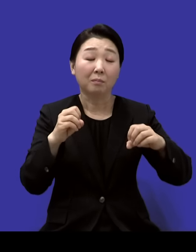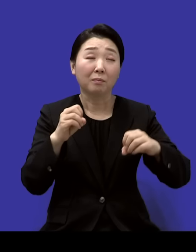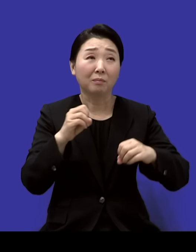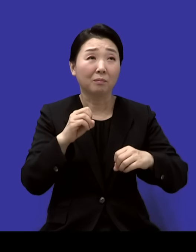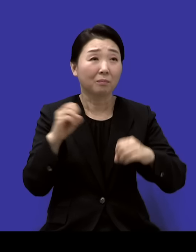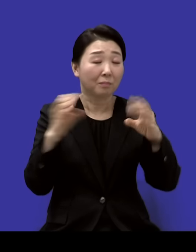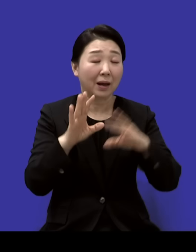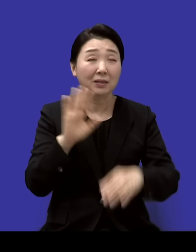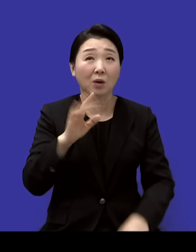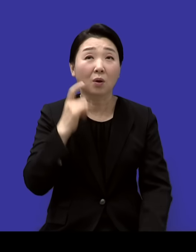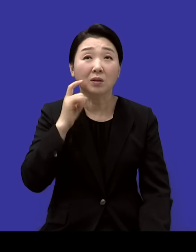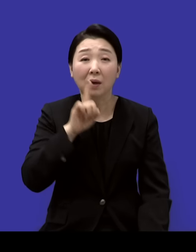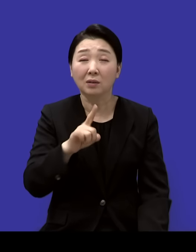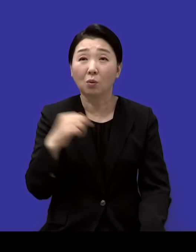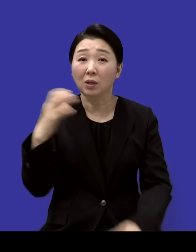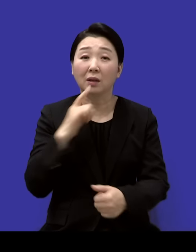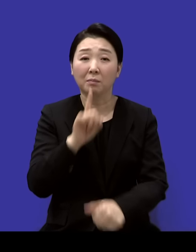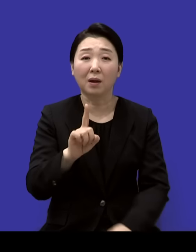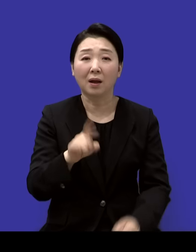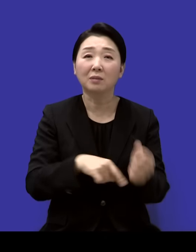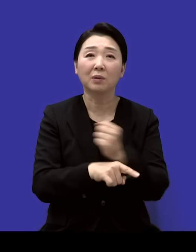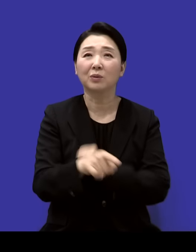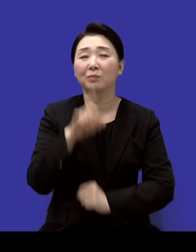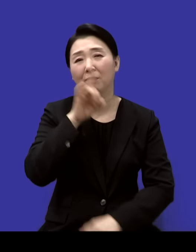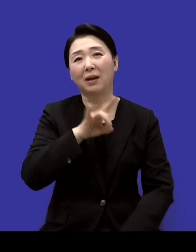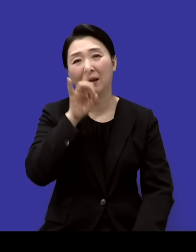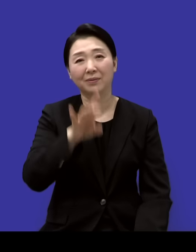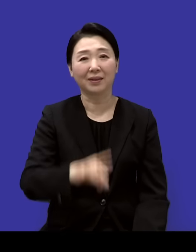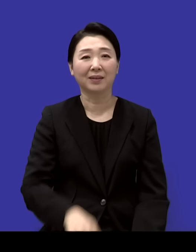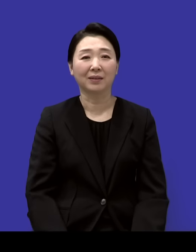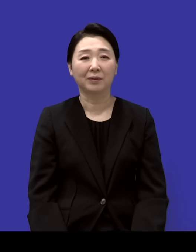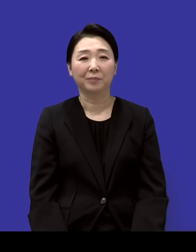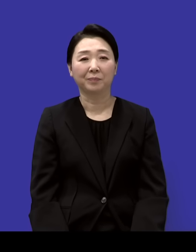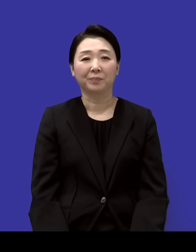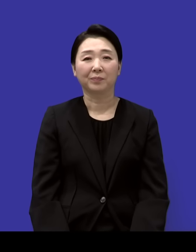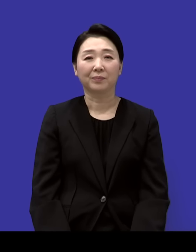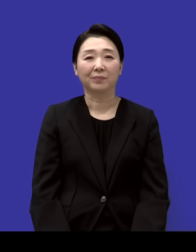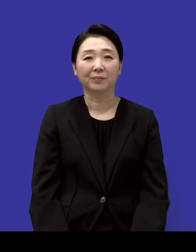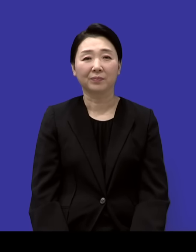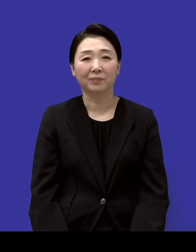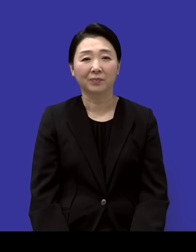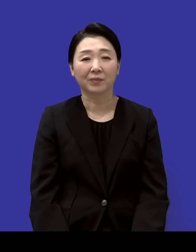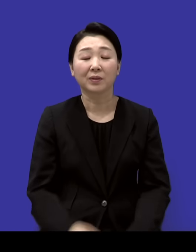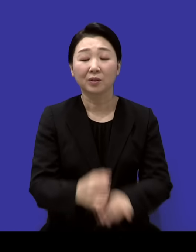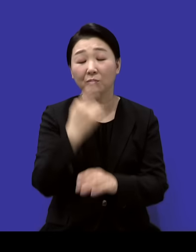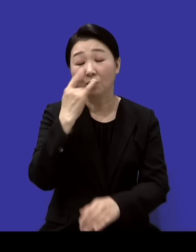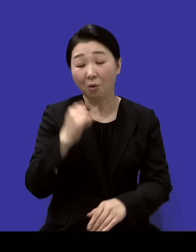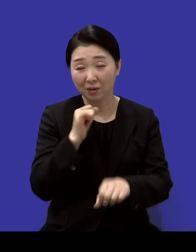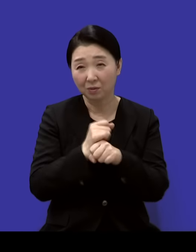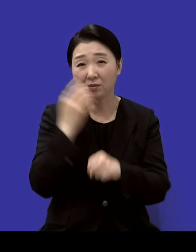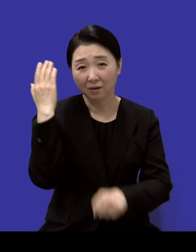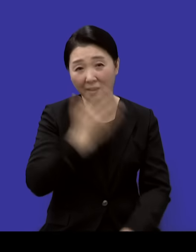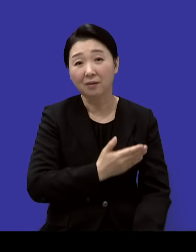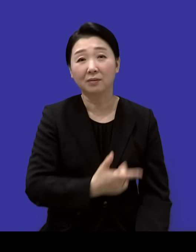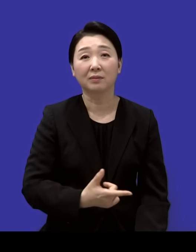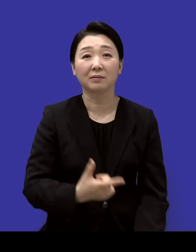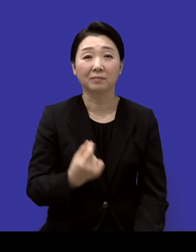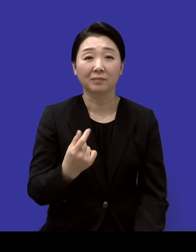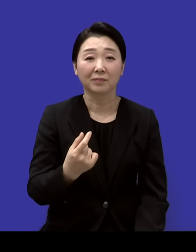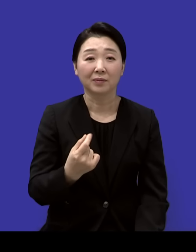말씀하셨지만 그 사유 자체가 일단 말이 안 되는 거잖아요. 그렇죠. 그런 분이었어요. 지금도 우리 엄마는 너무 깔끔해서 정말